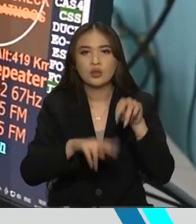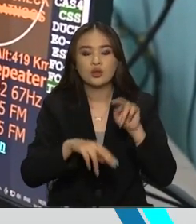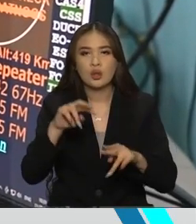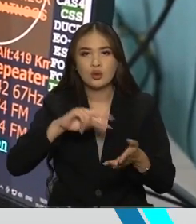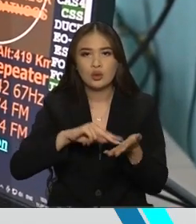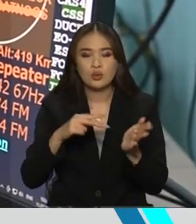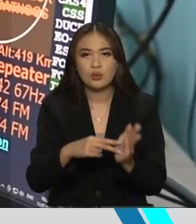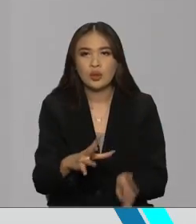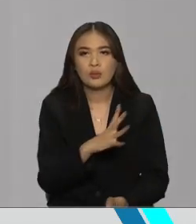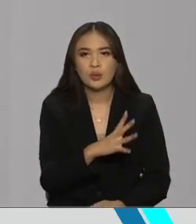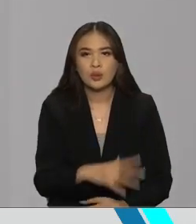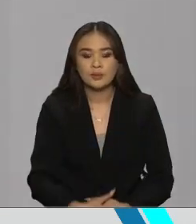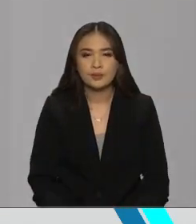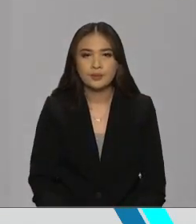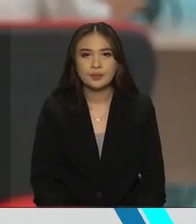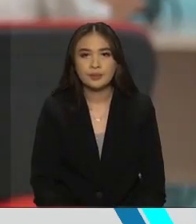жоспарлап отыр.